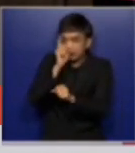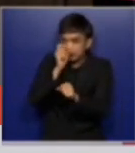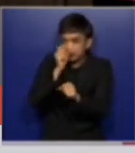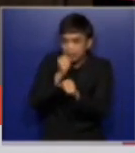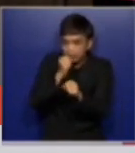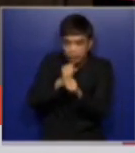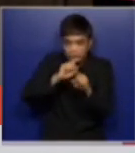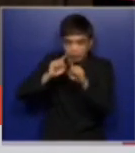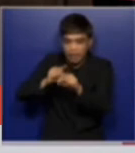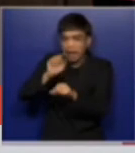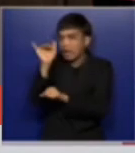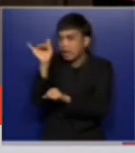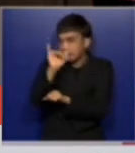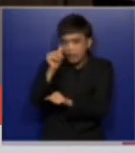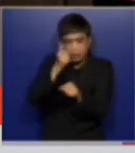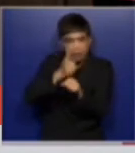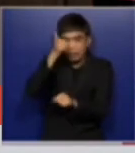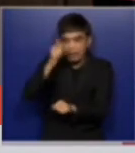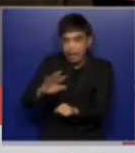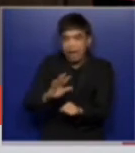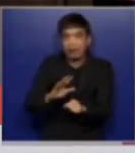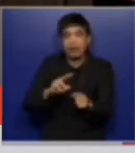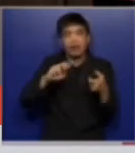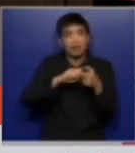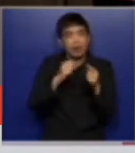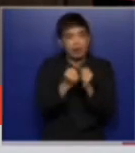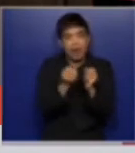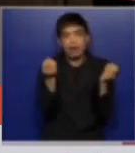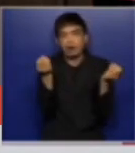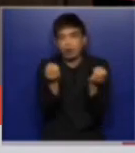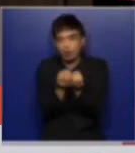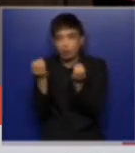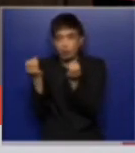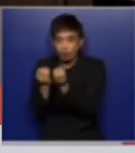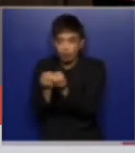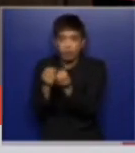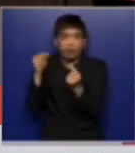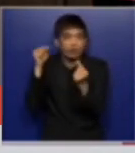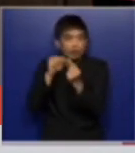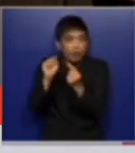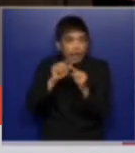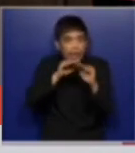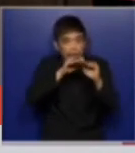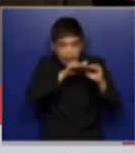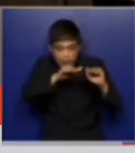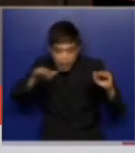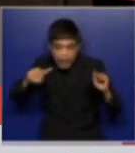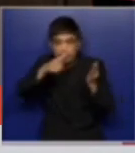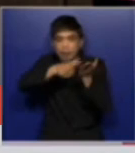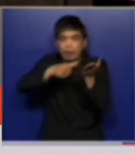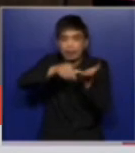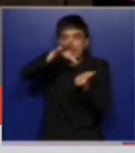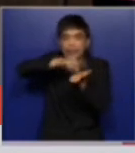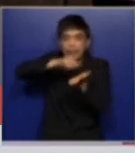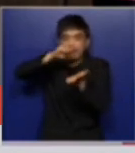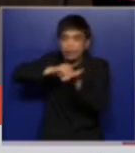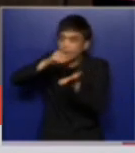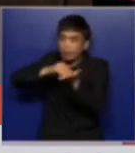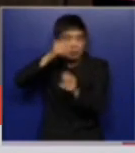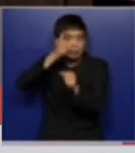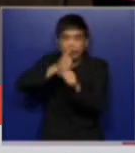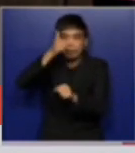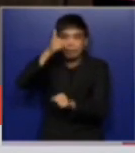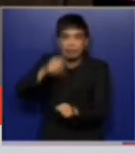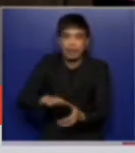งผลให้การกระตุ้นเศรษฐกิจซึ่งเป็นฐานภาษีในการเป็นรายได้ของรัฐนั้นหดหายไปภายใต้สถาน